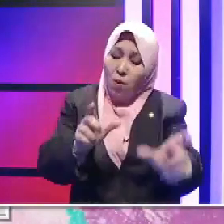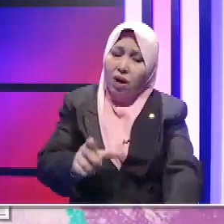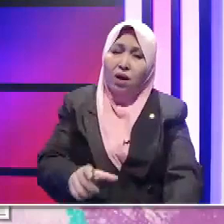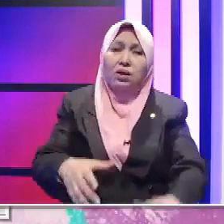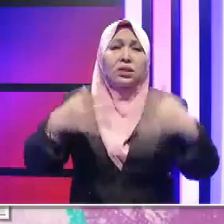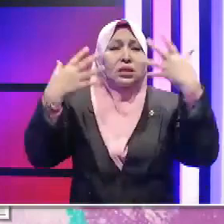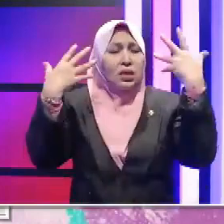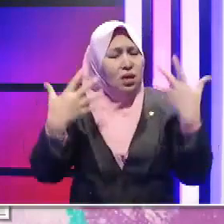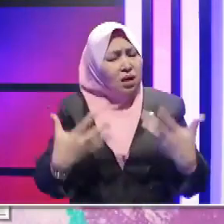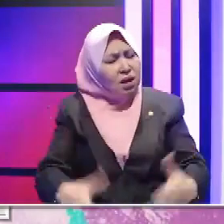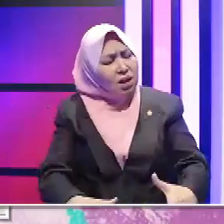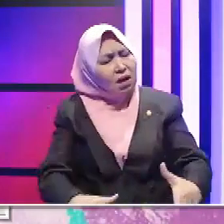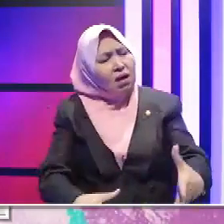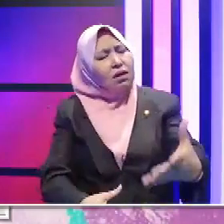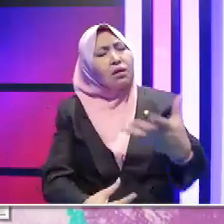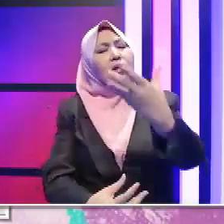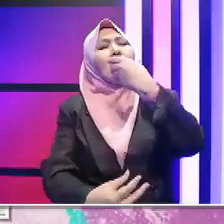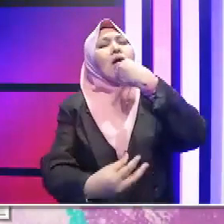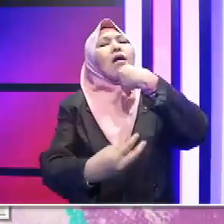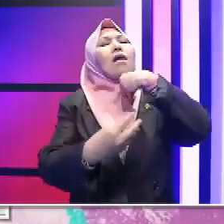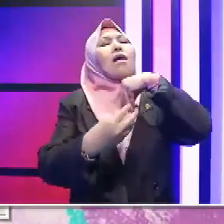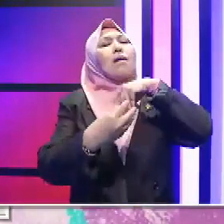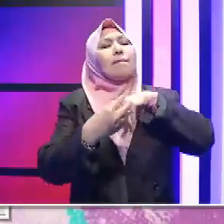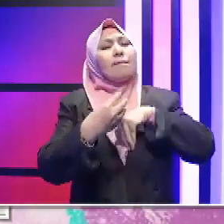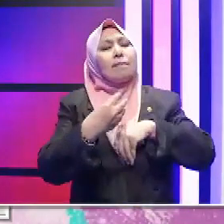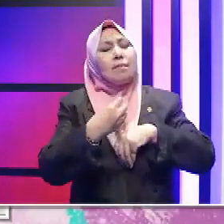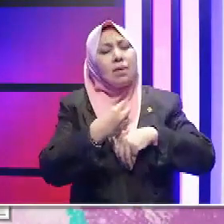Rich Ukhti